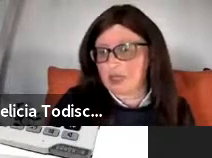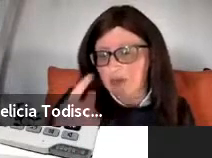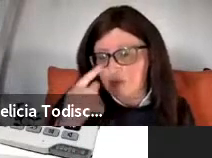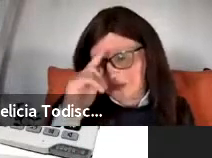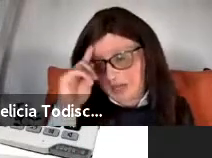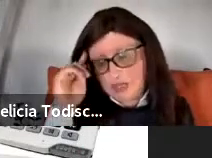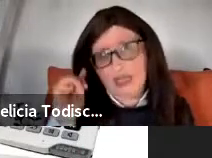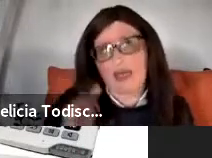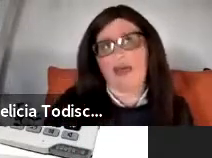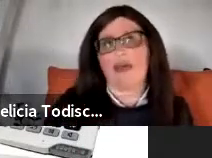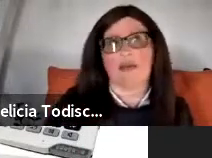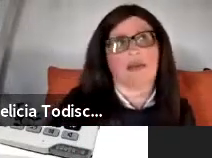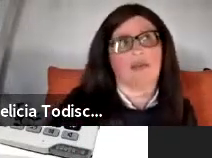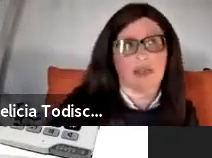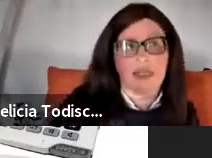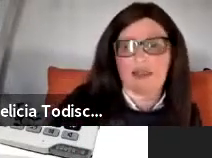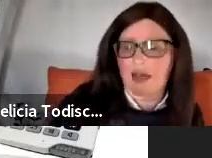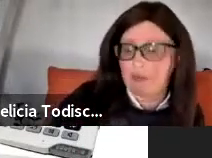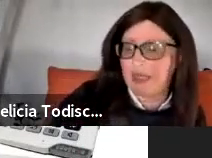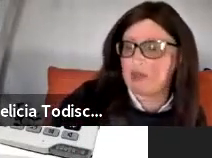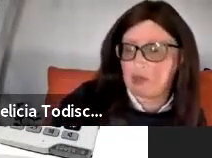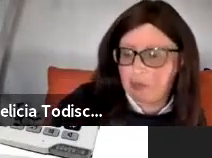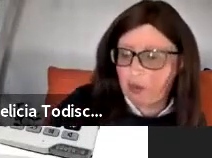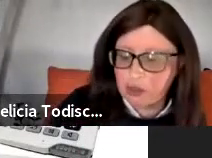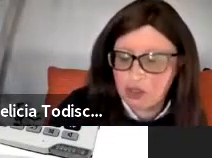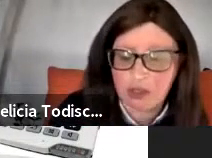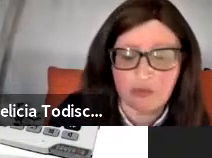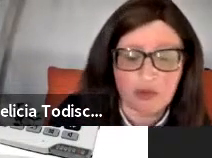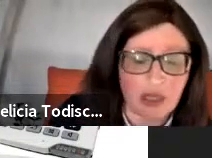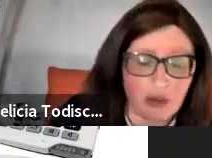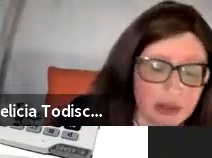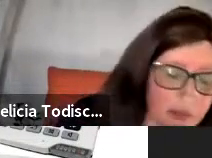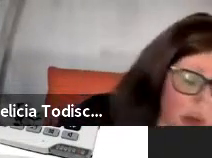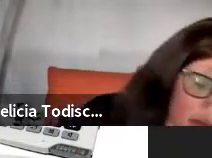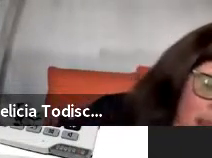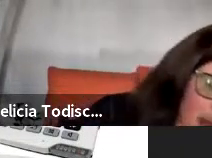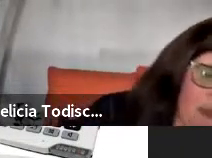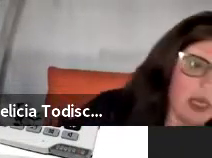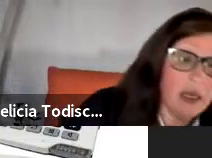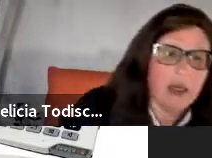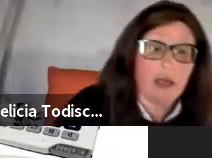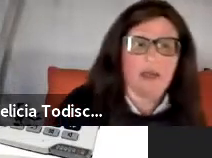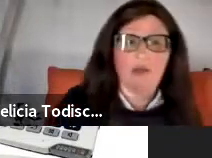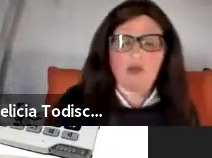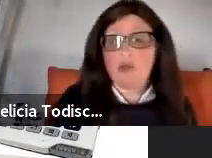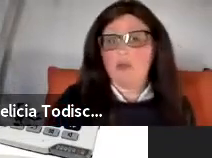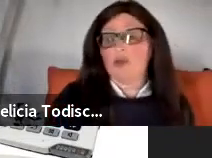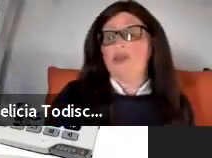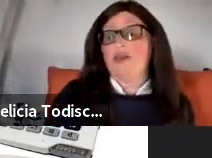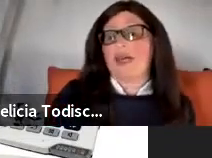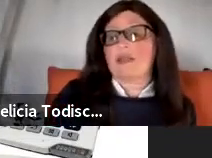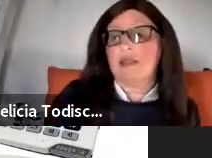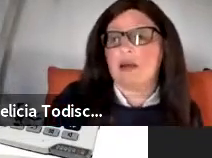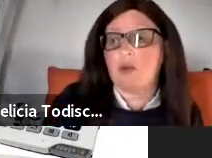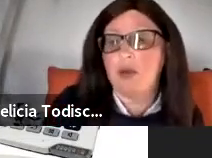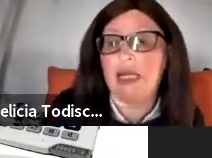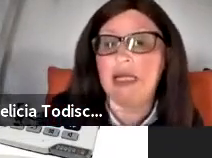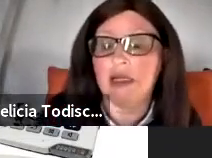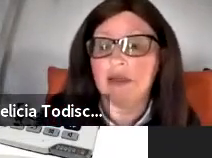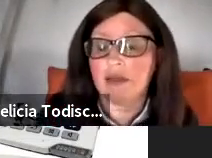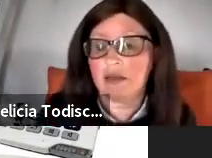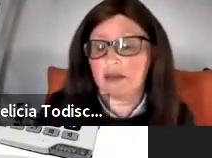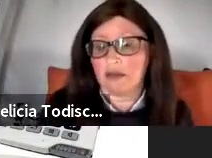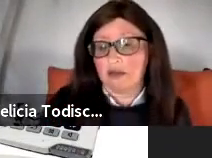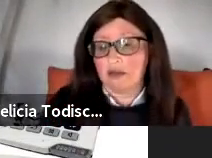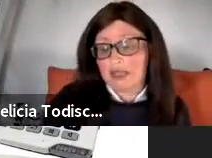la persona, questa immagine è riferita al Palazzo Poggi, un museo di Bologna, non sono molto diversi da